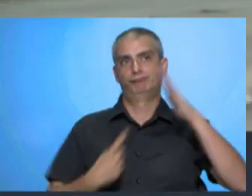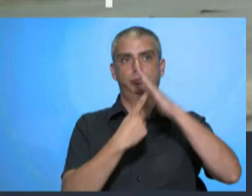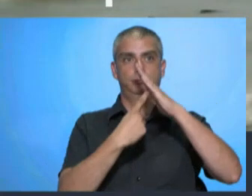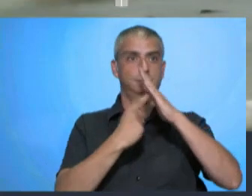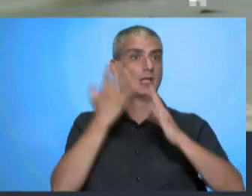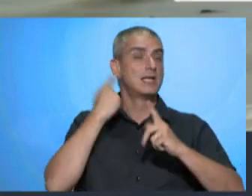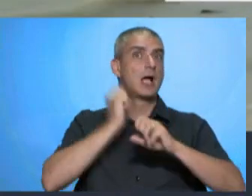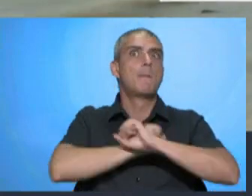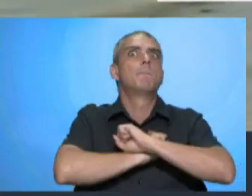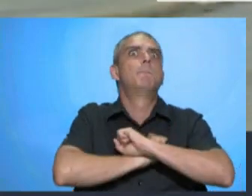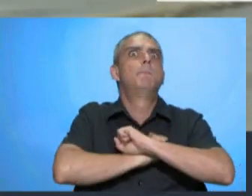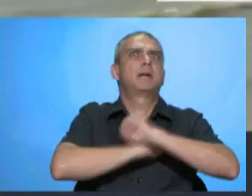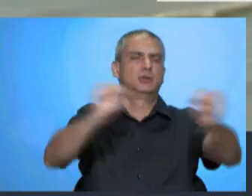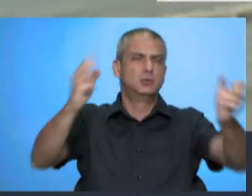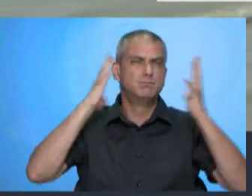פה פיצוץ אז.